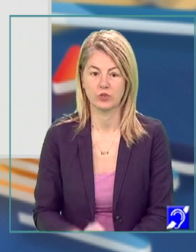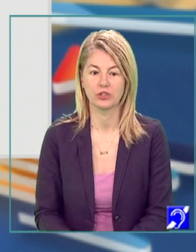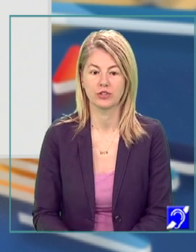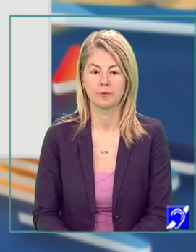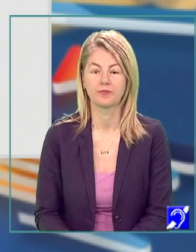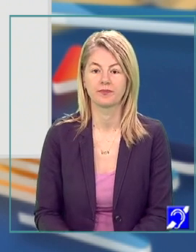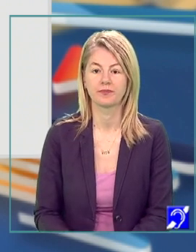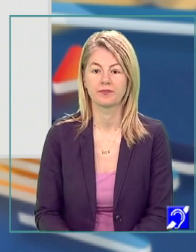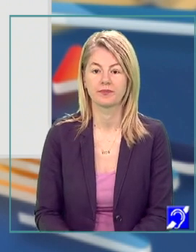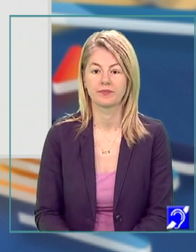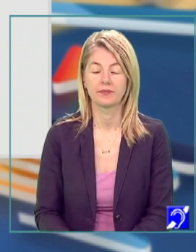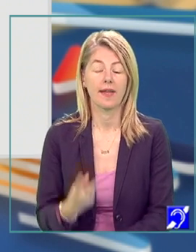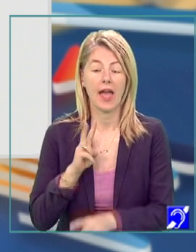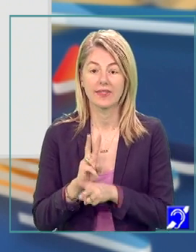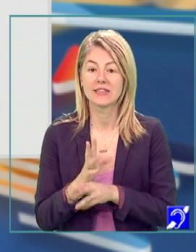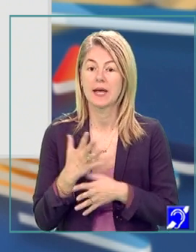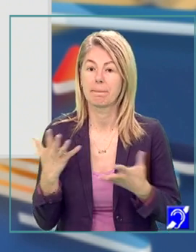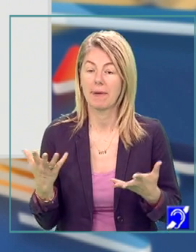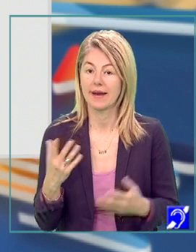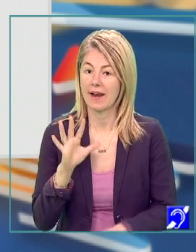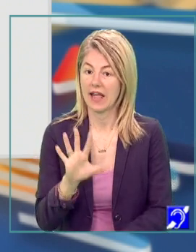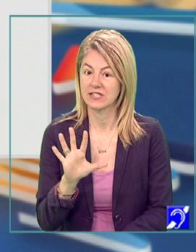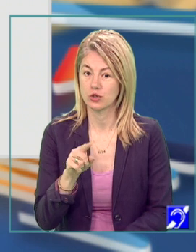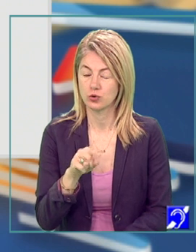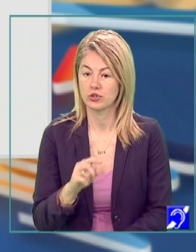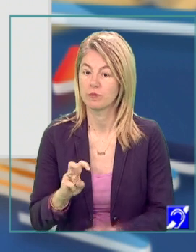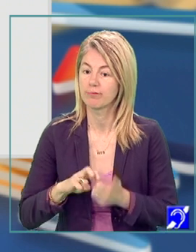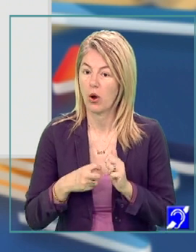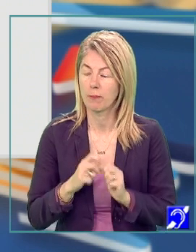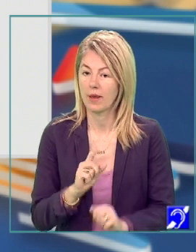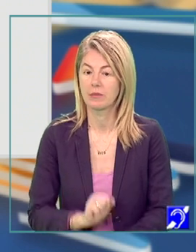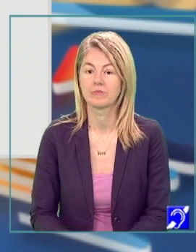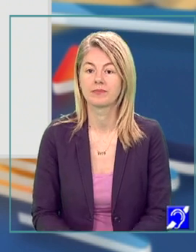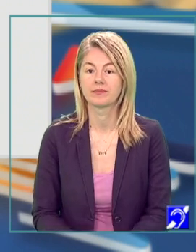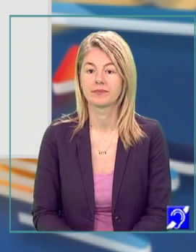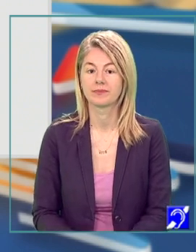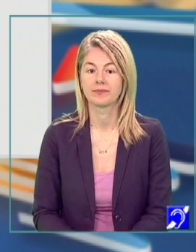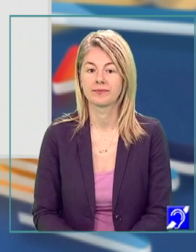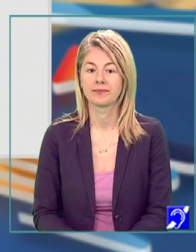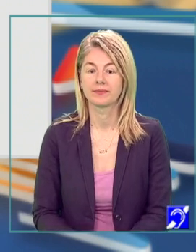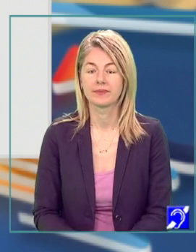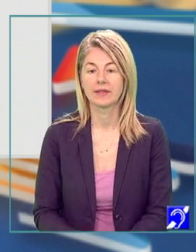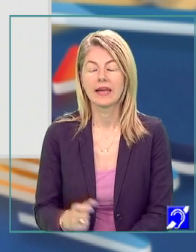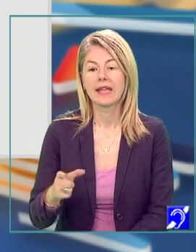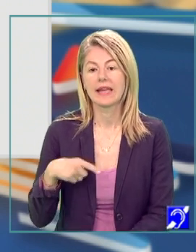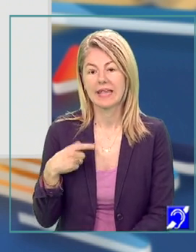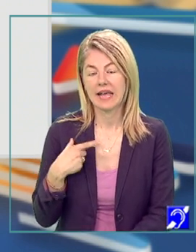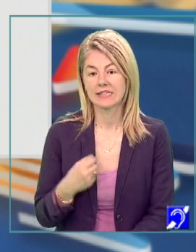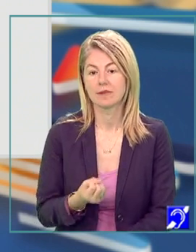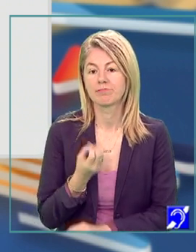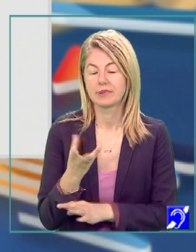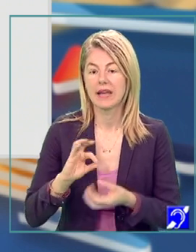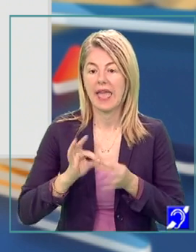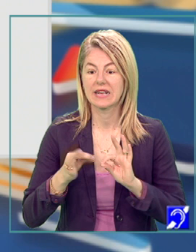5. Mare atenție la exercițiul 5, la calcule cu expresii. Se consideră